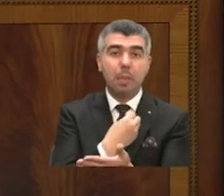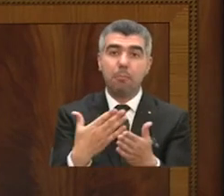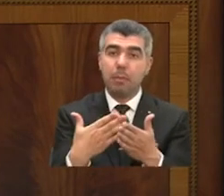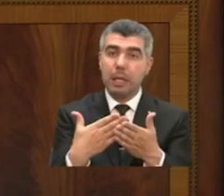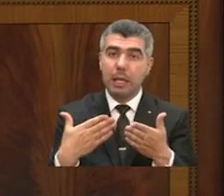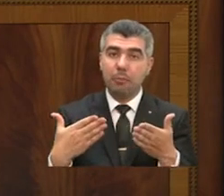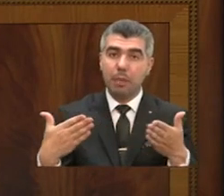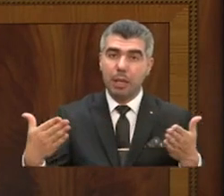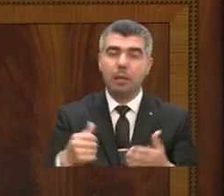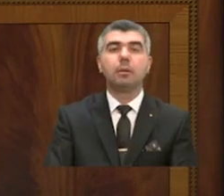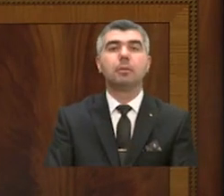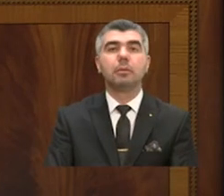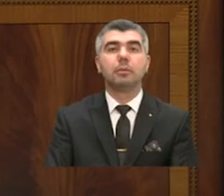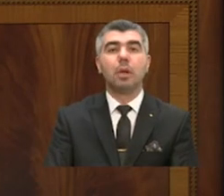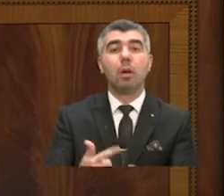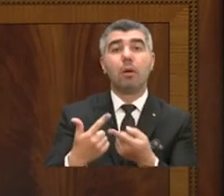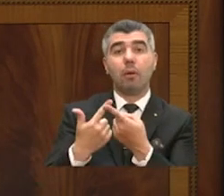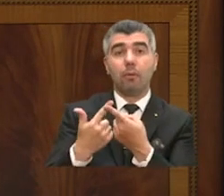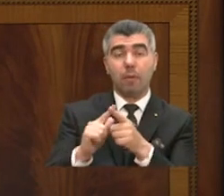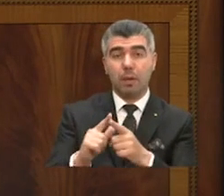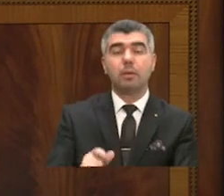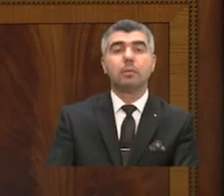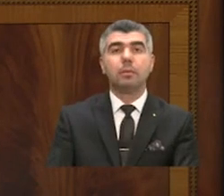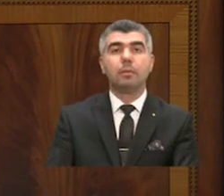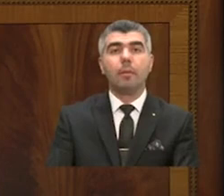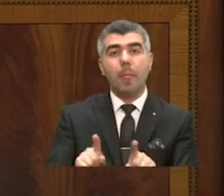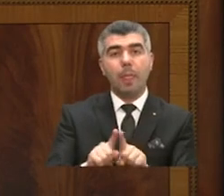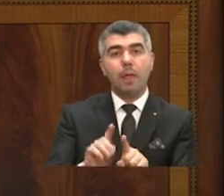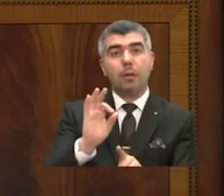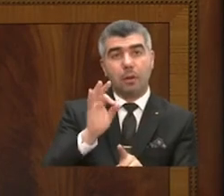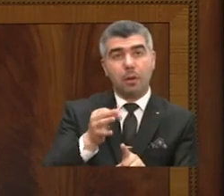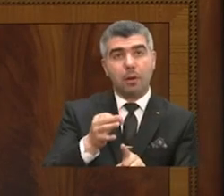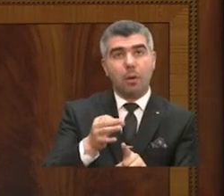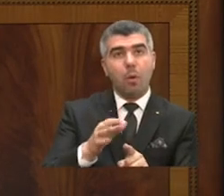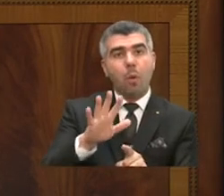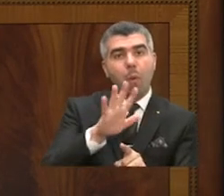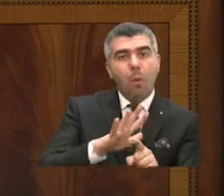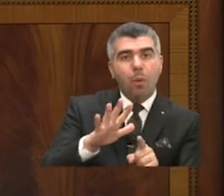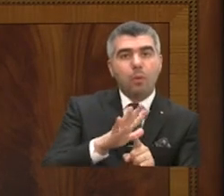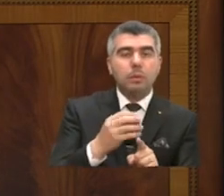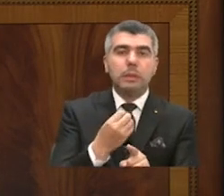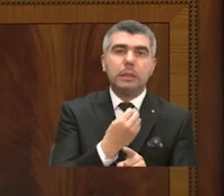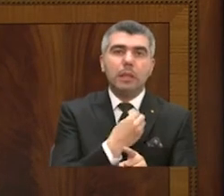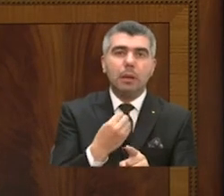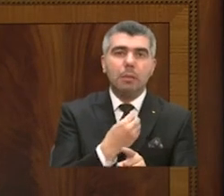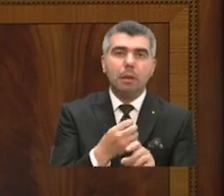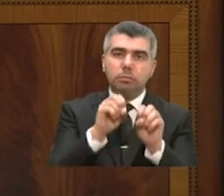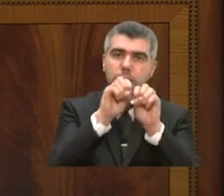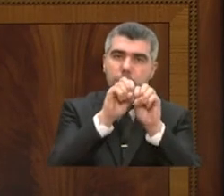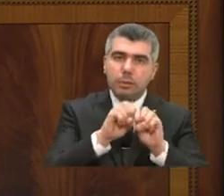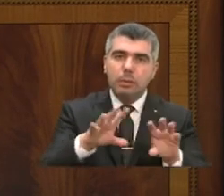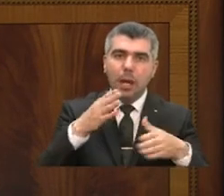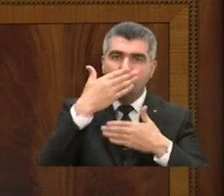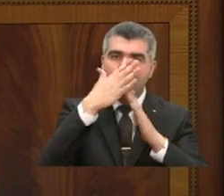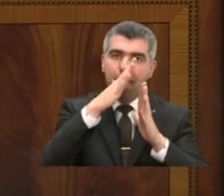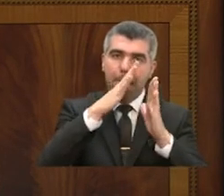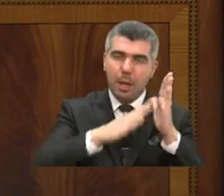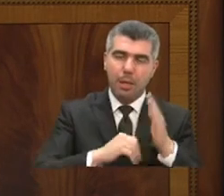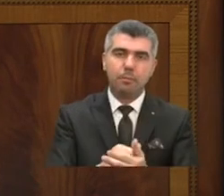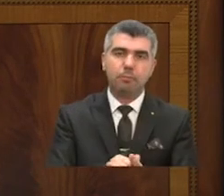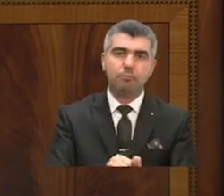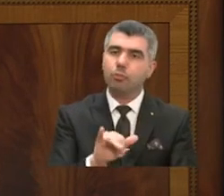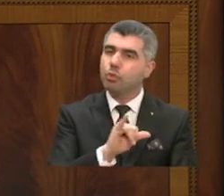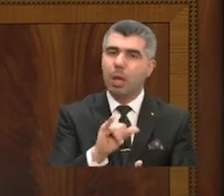الجامعية التي ستشكل قاطرة الشبكة الاستشفائية على الصعيد الجهوي. فمن غير المقبول